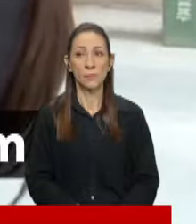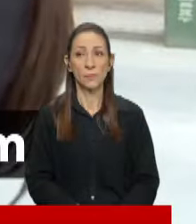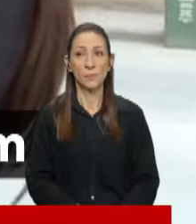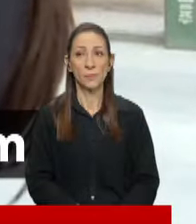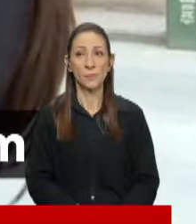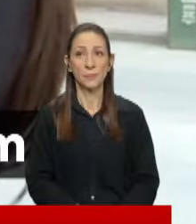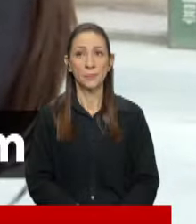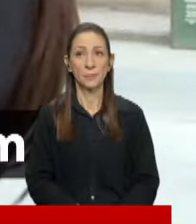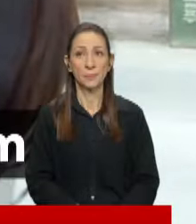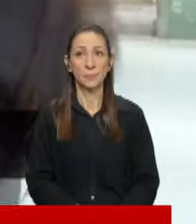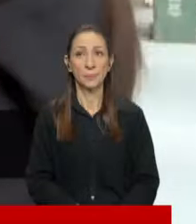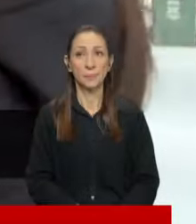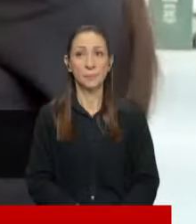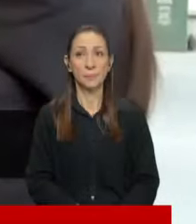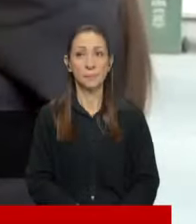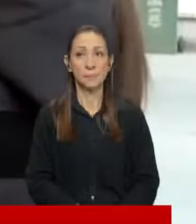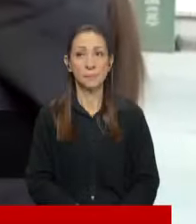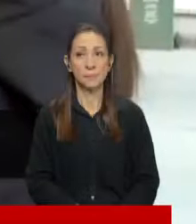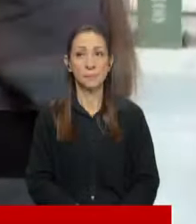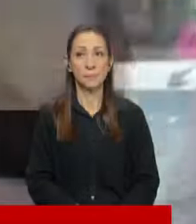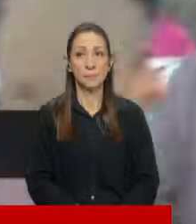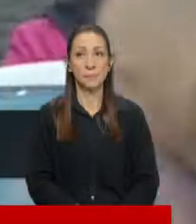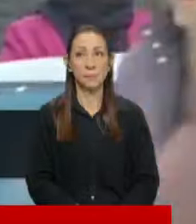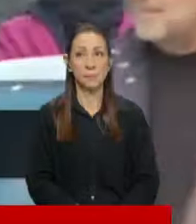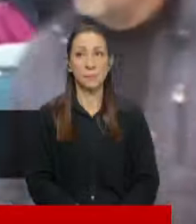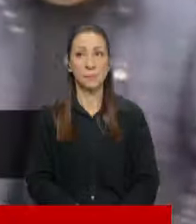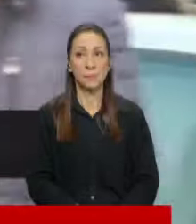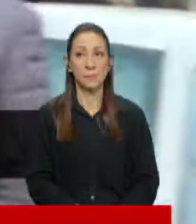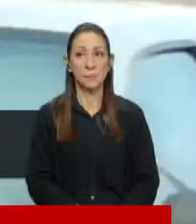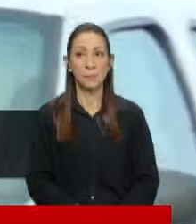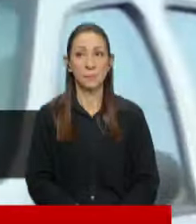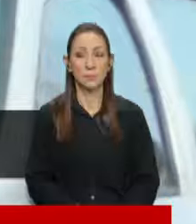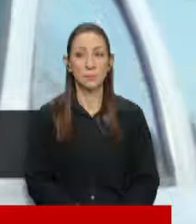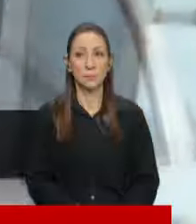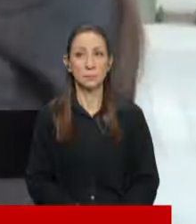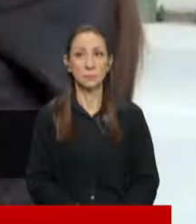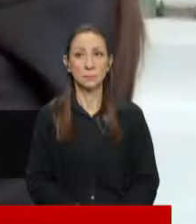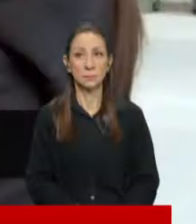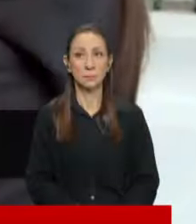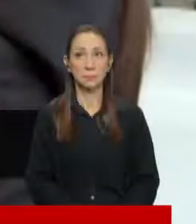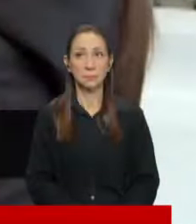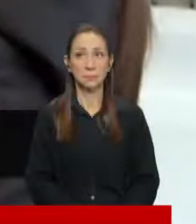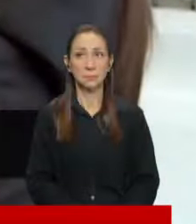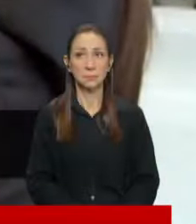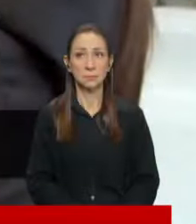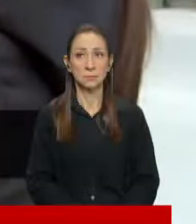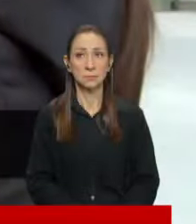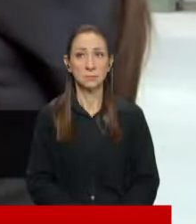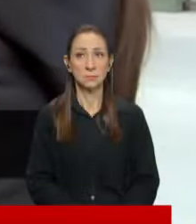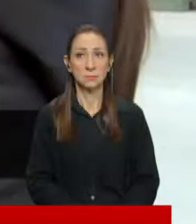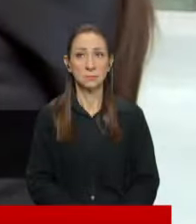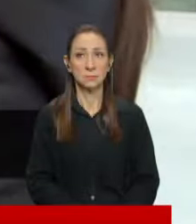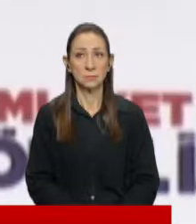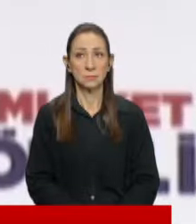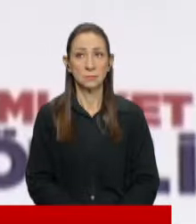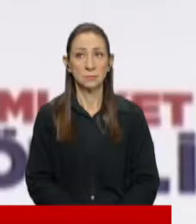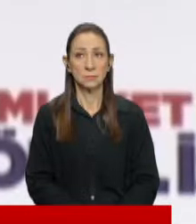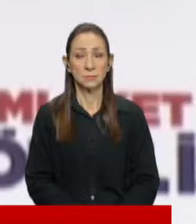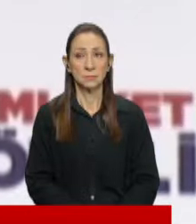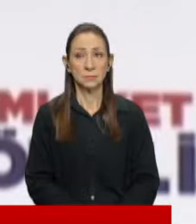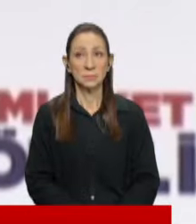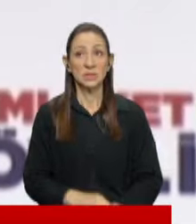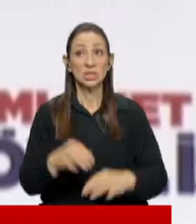baktım götüremeyeceğim, bıraktım. Televizyona bakarken inanmazdım bu şekilde olduğunu. Erzincan'da olmaz derdim. Erzincan'da daha nereye uzanmış.